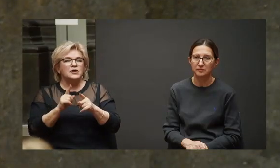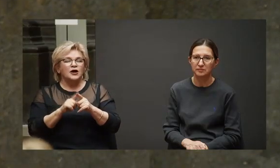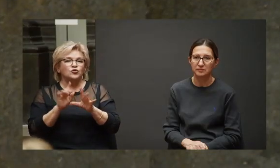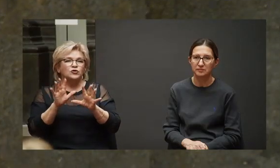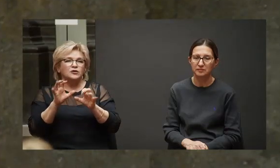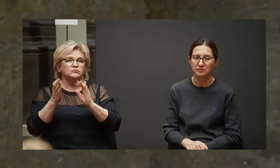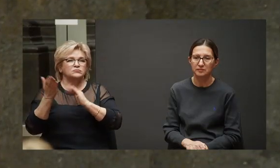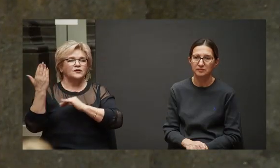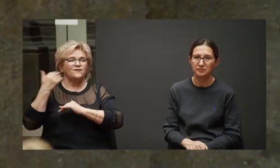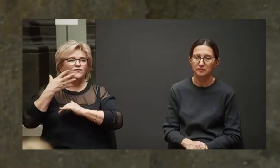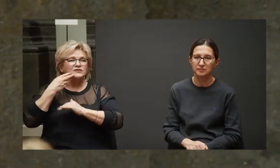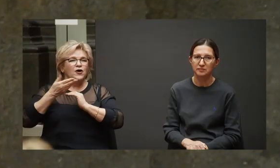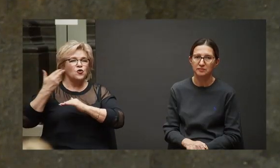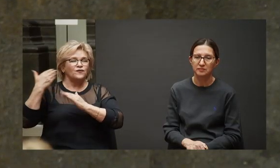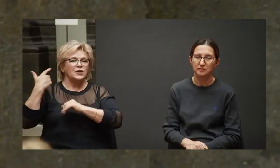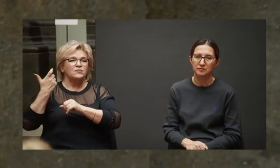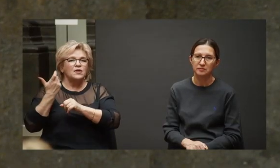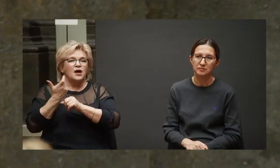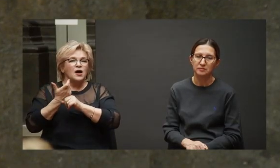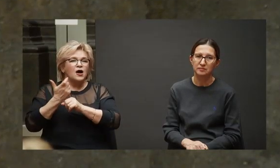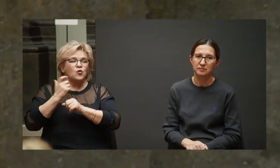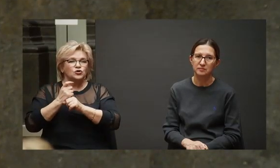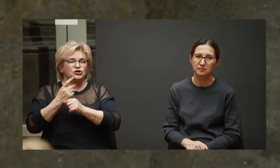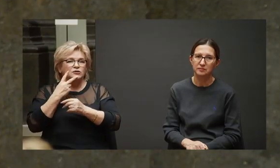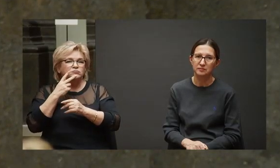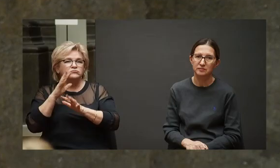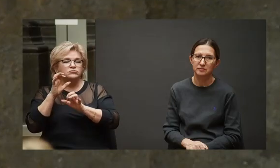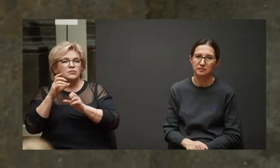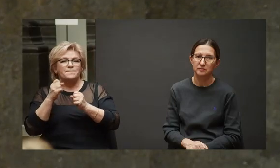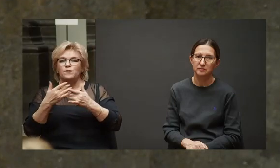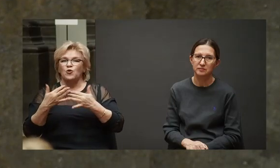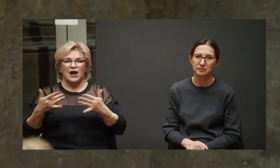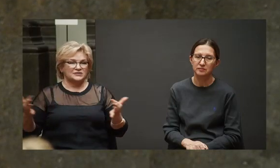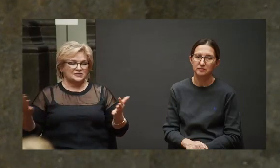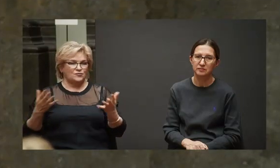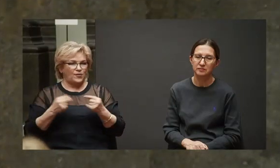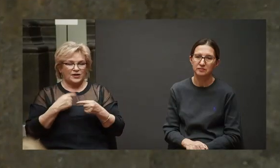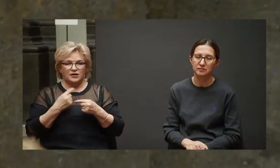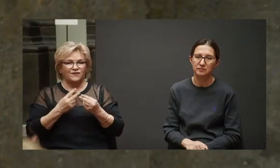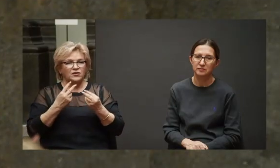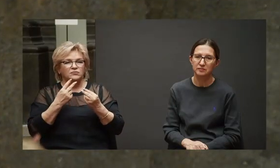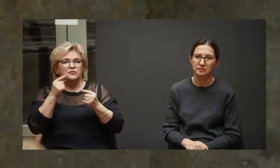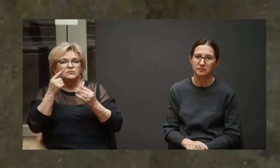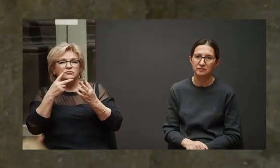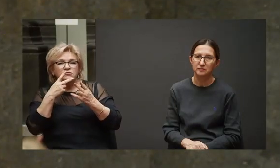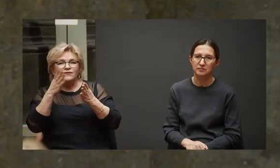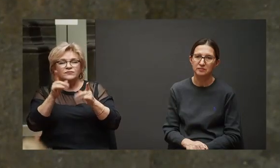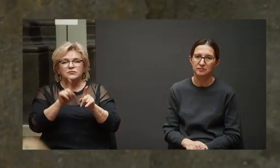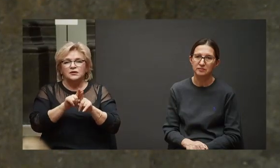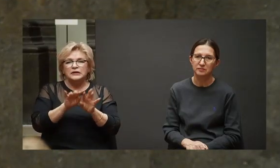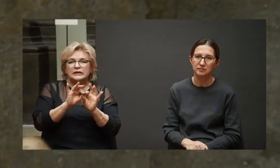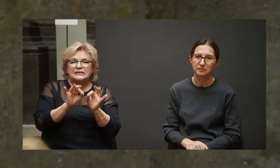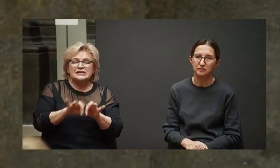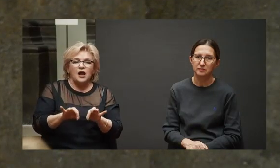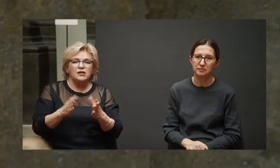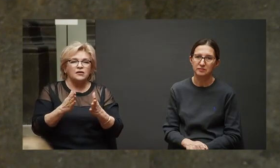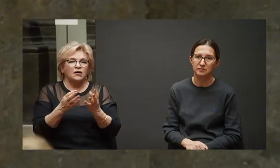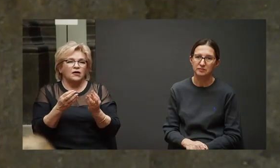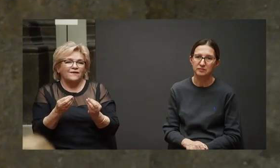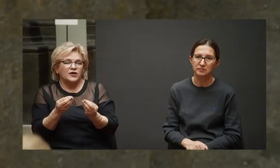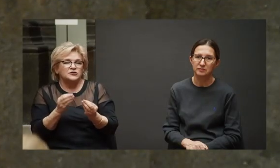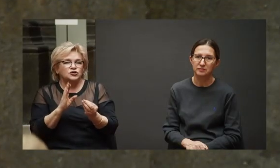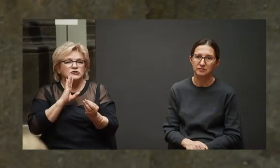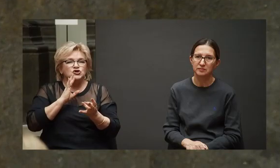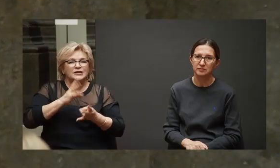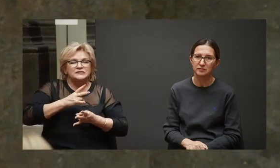ведь в свое время очень по-разному, мягко говоря, да, то есть в ней видели как и такую идеальную какую-то вечную